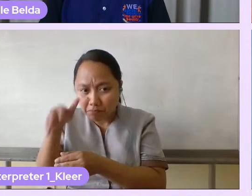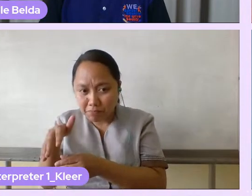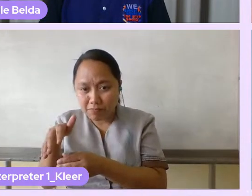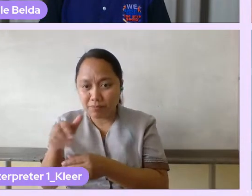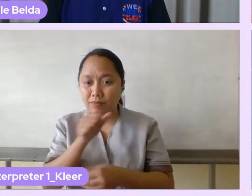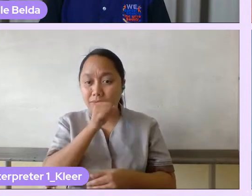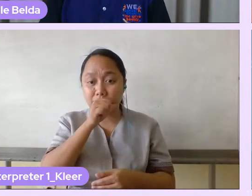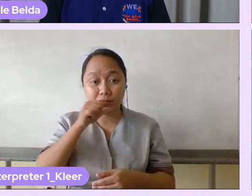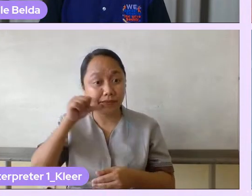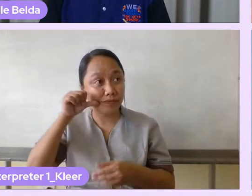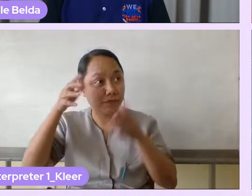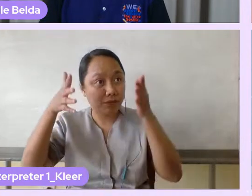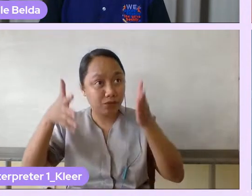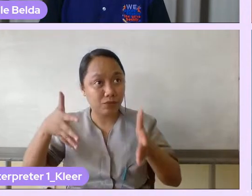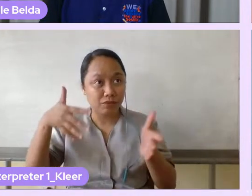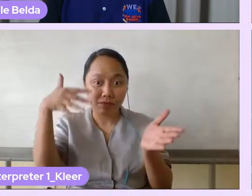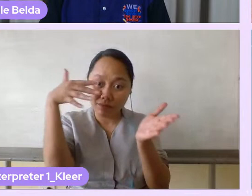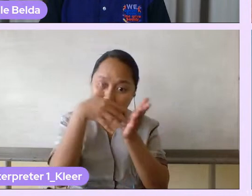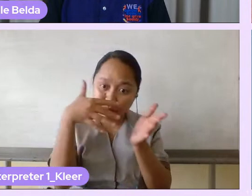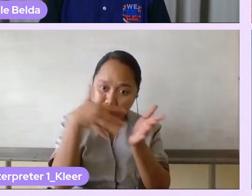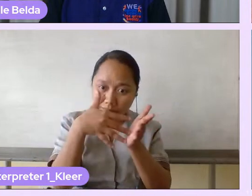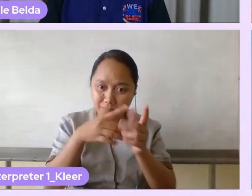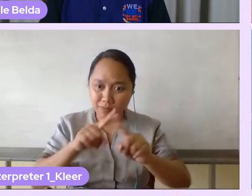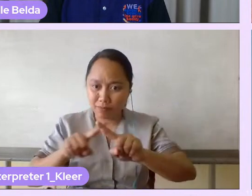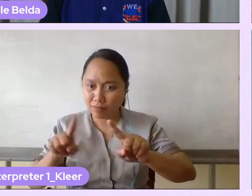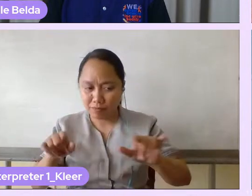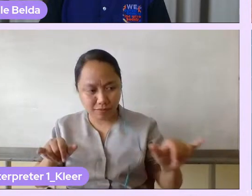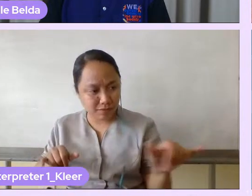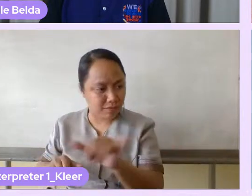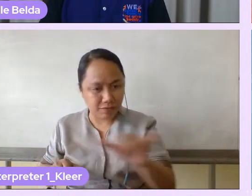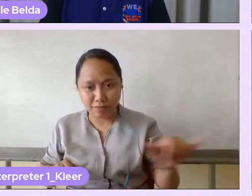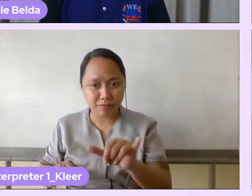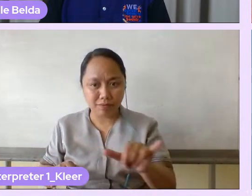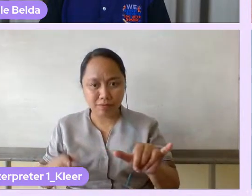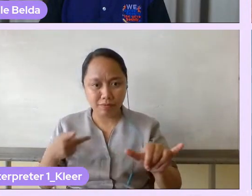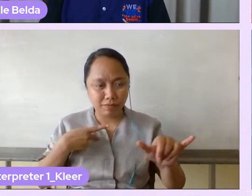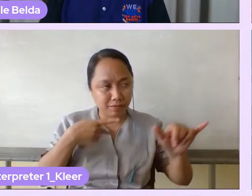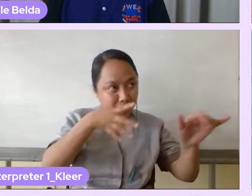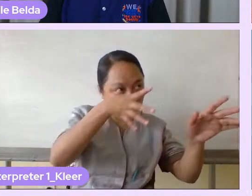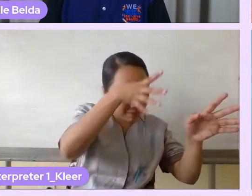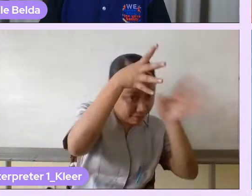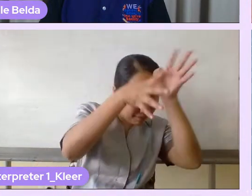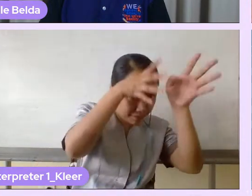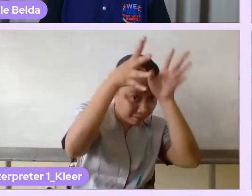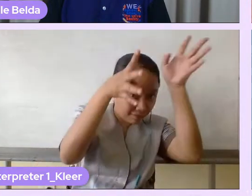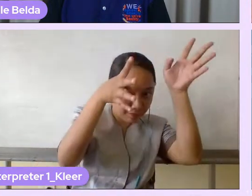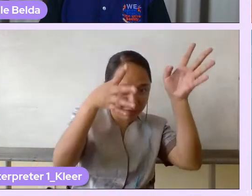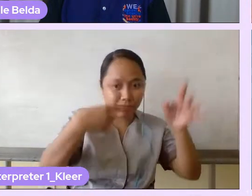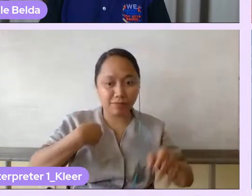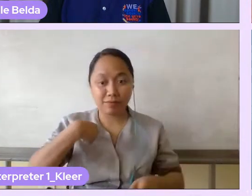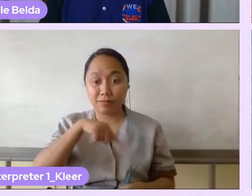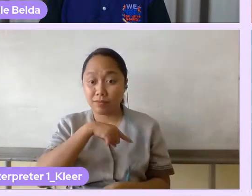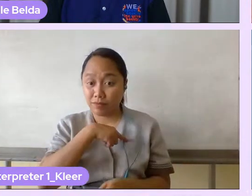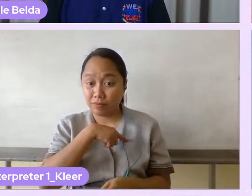pinag-aaralan doon. Dahil nag-i-innovate tayo, we are also